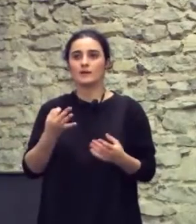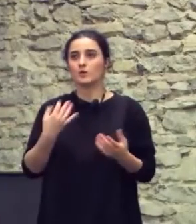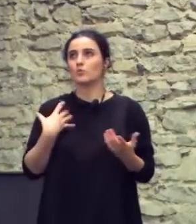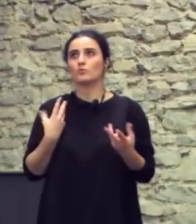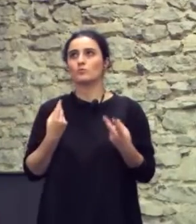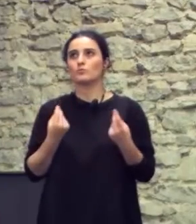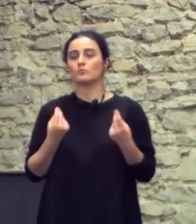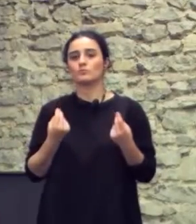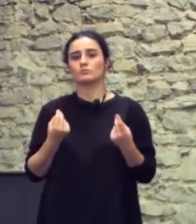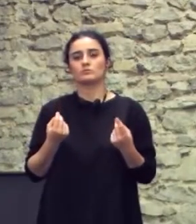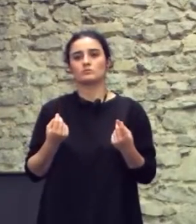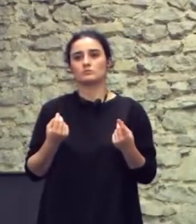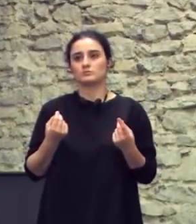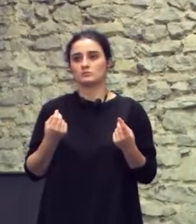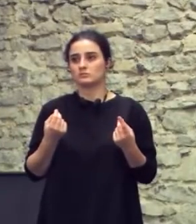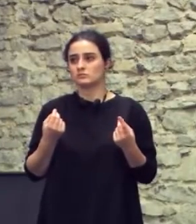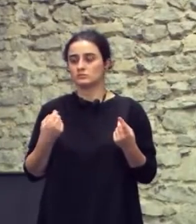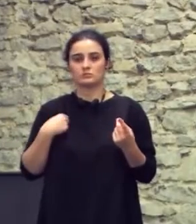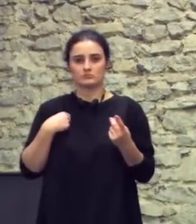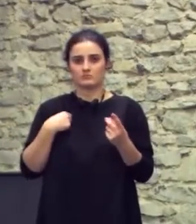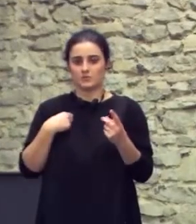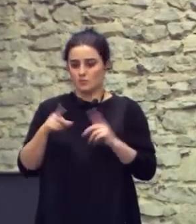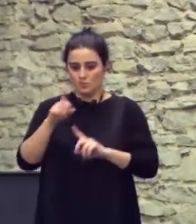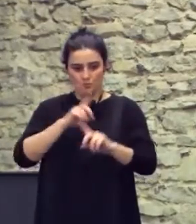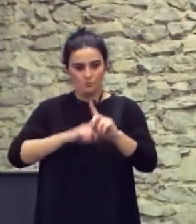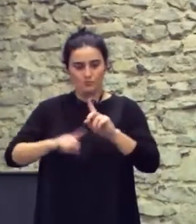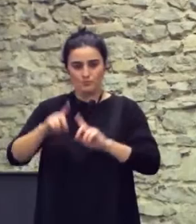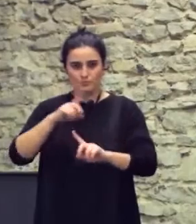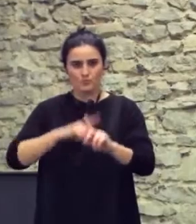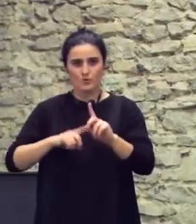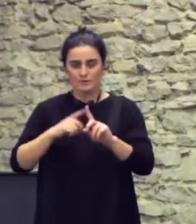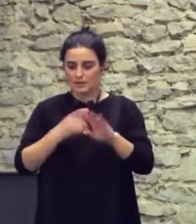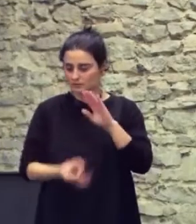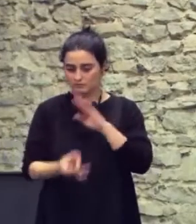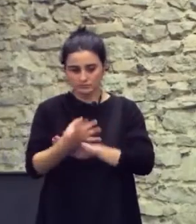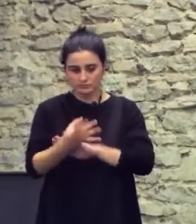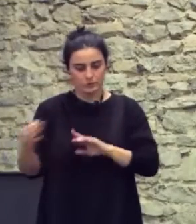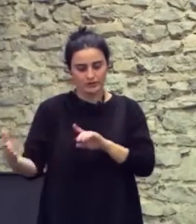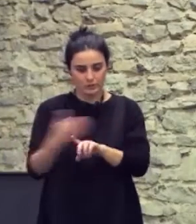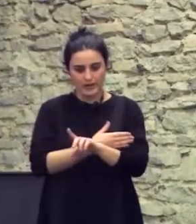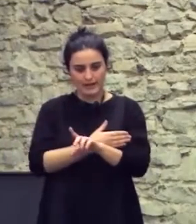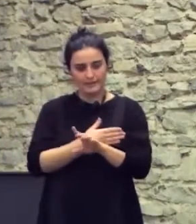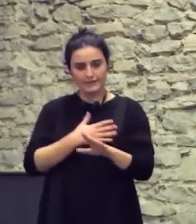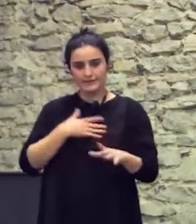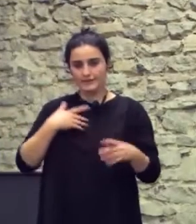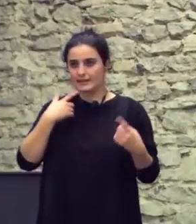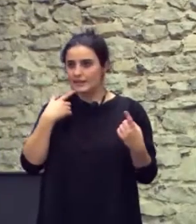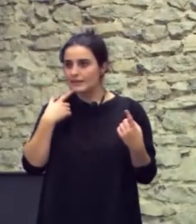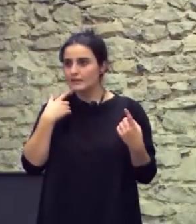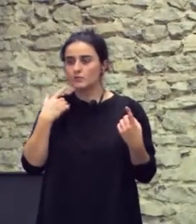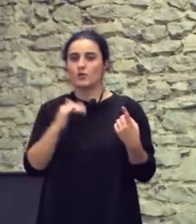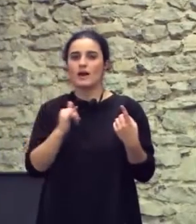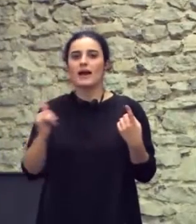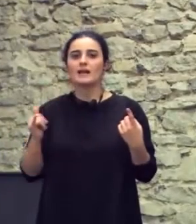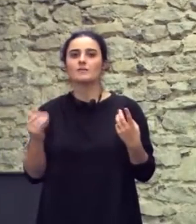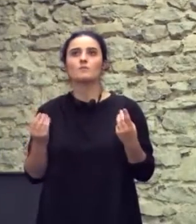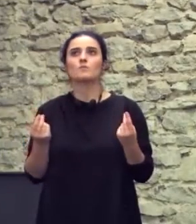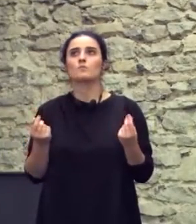bat erasoa edo bulina egiten duen horren partetik, badagoela, berak perzibitzen duela,